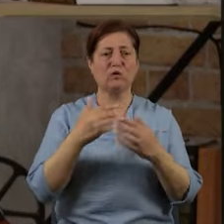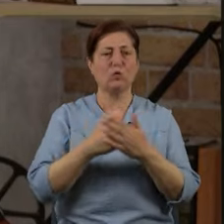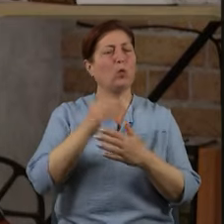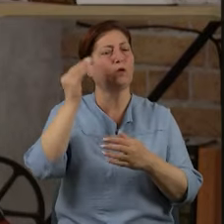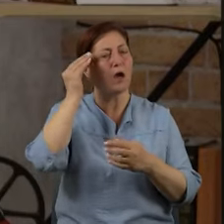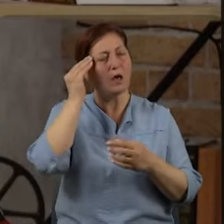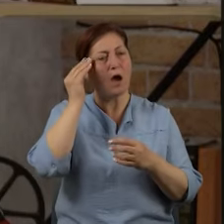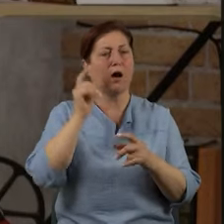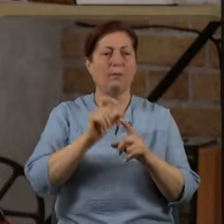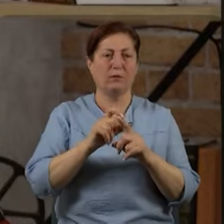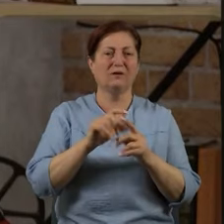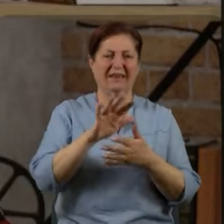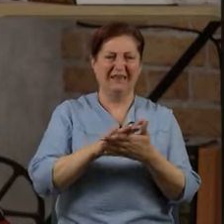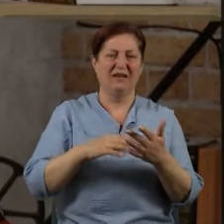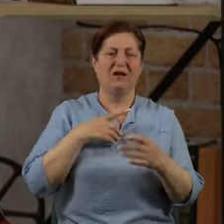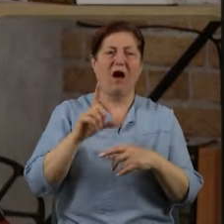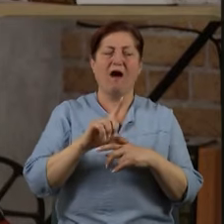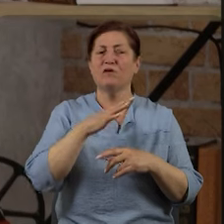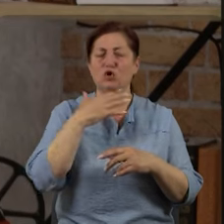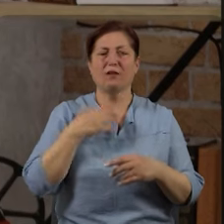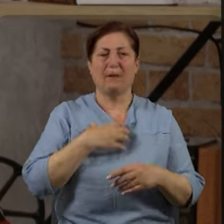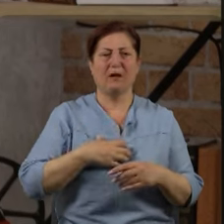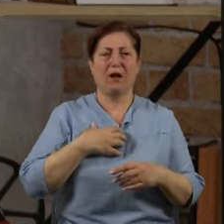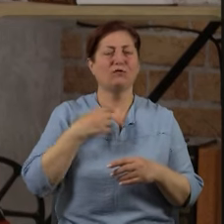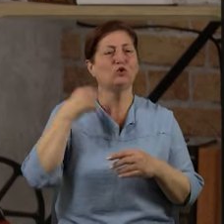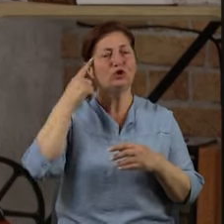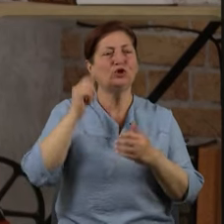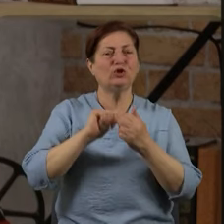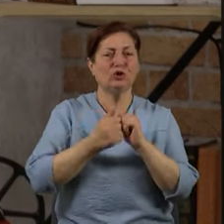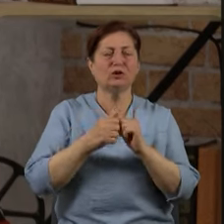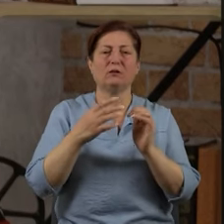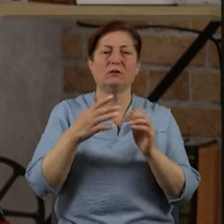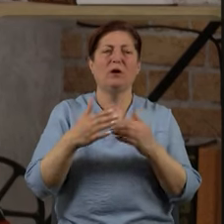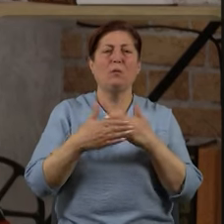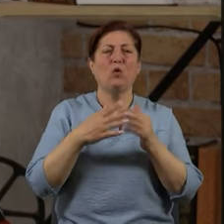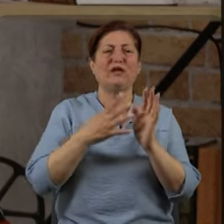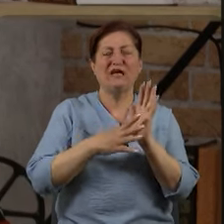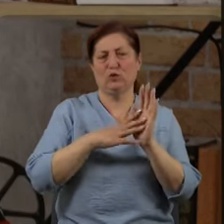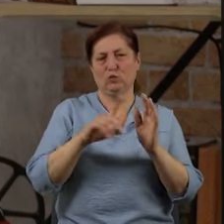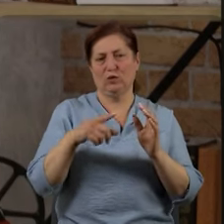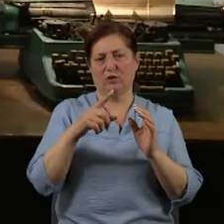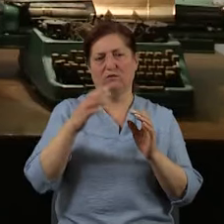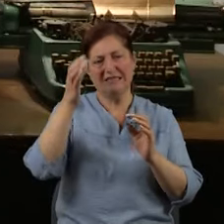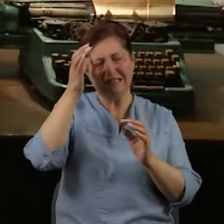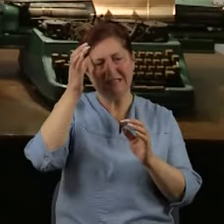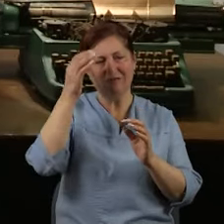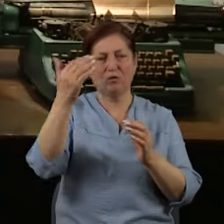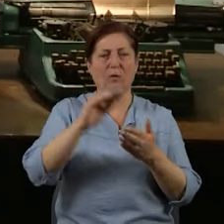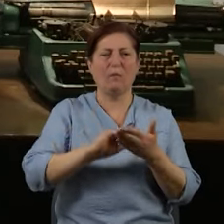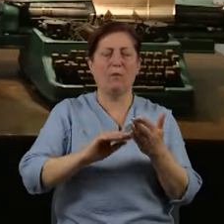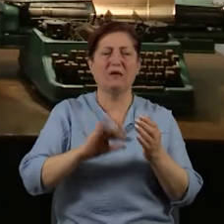գաղափարաբանական այնուամենայնիվ կներեց, որ շատ եմ ավելի կարևորում, կհիշենք ավելի 90-ականներին գրած Իսահակյանի բանաստեղծություններ,